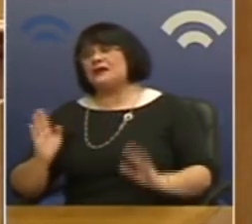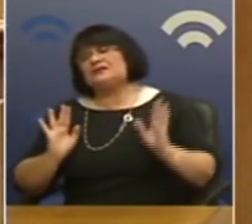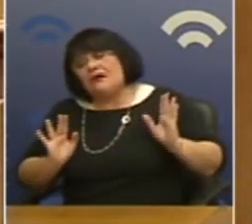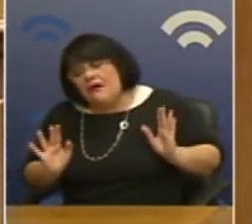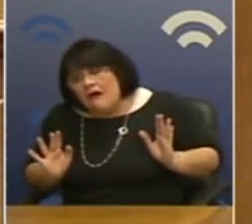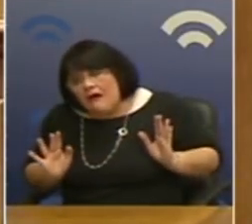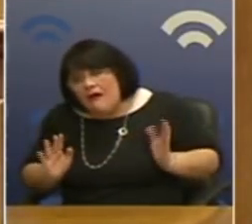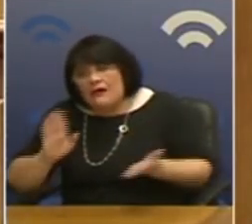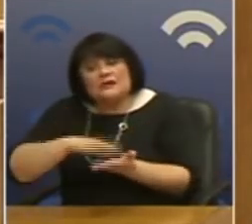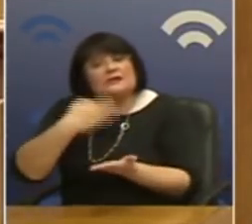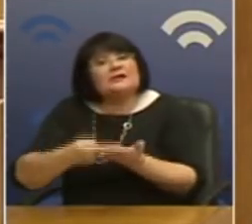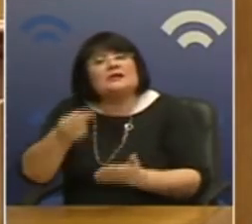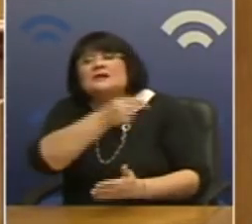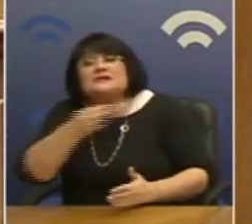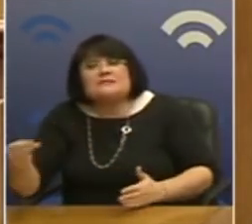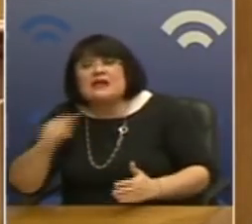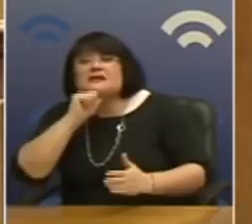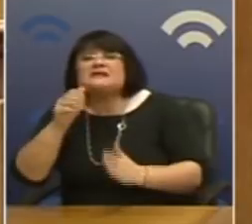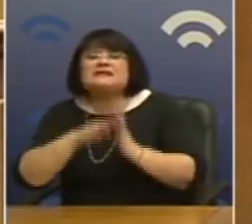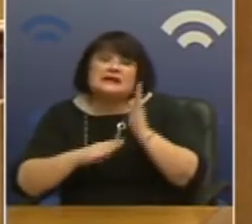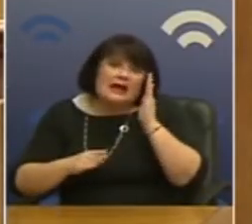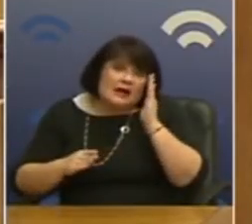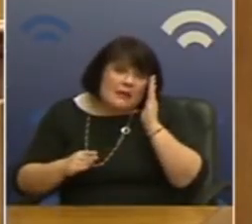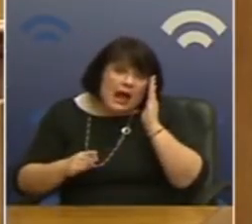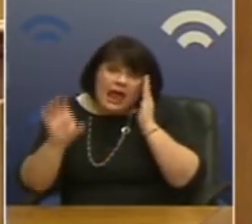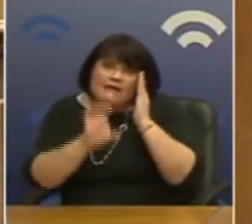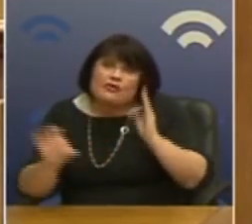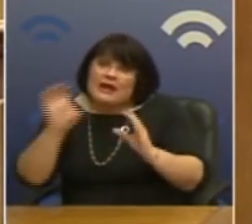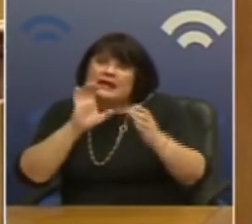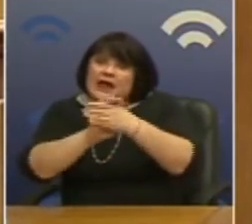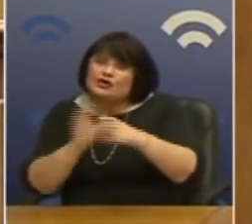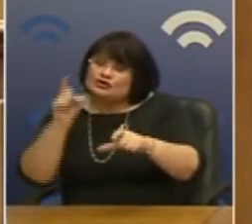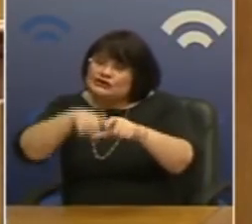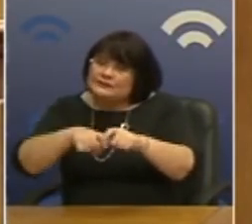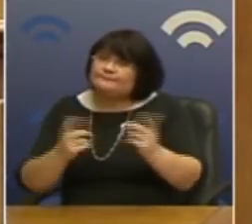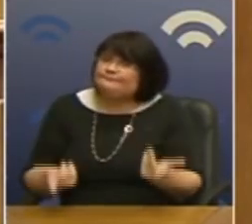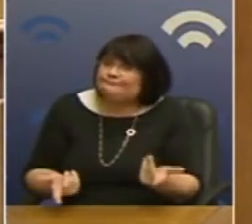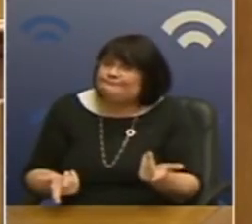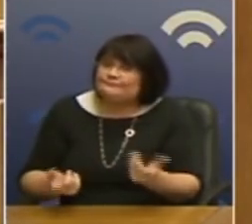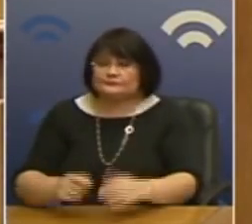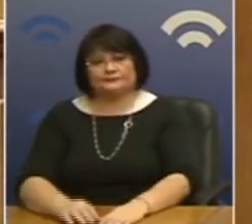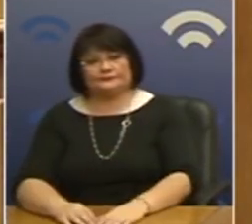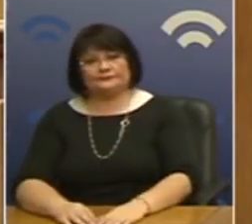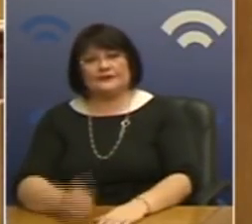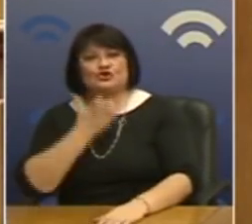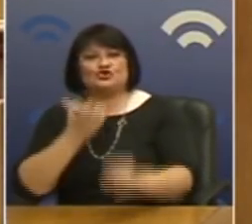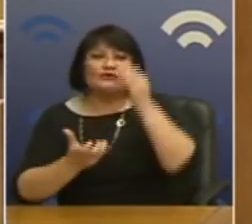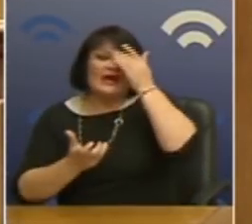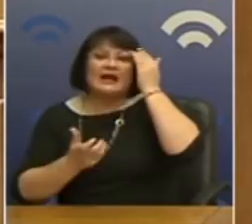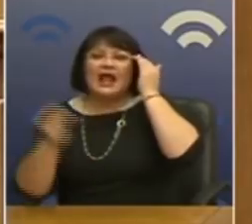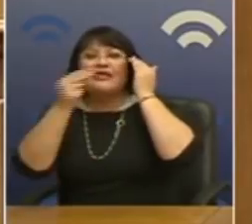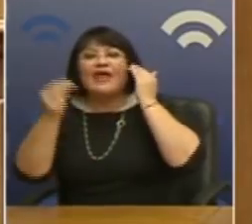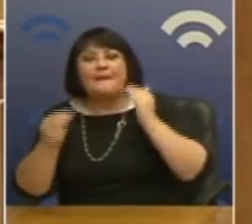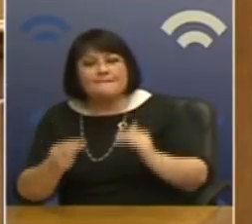ερμηνεία του Συντάγματος με βάση τη συμμετοχή στην Ευρωπαϊκή Ένωση, έτσι ώστε σε κρίσιμες καμπές,